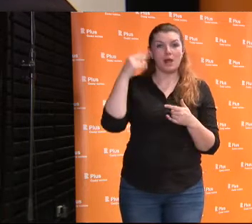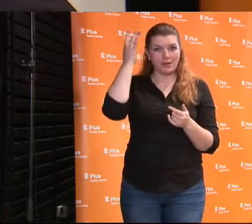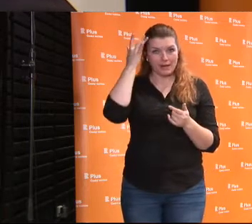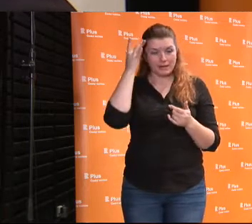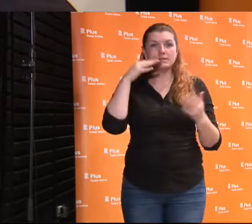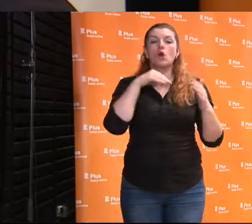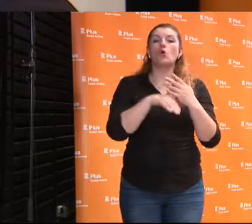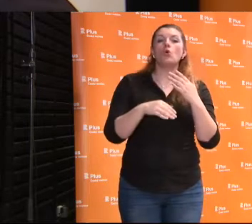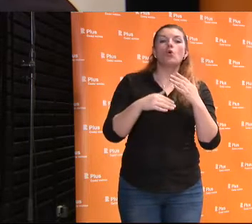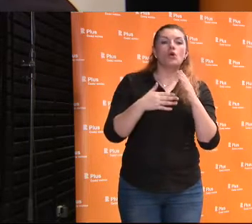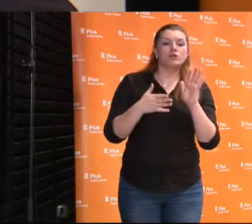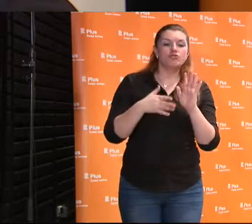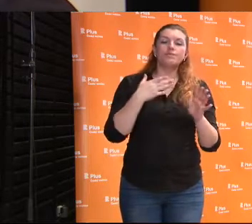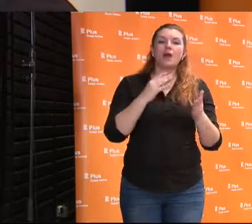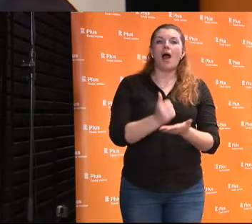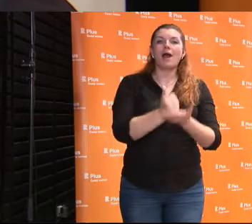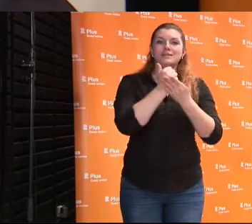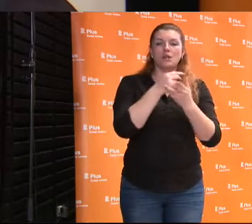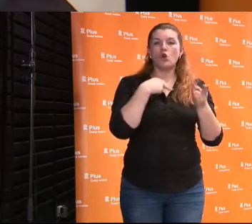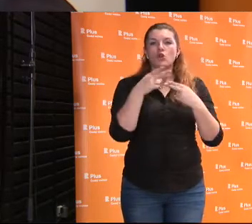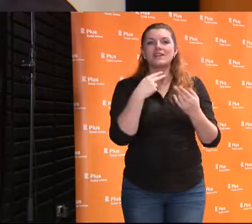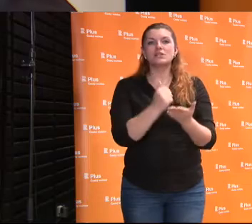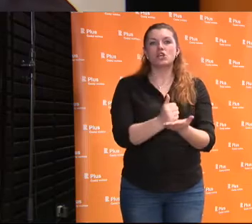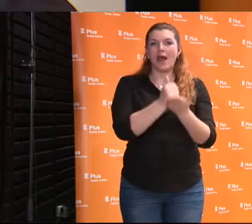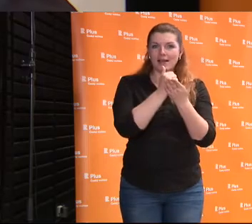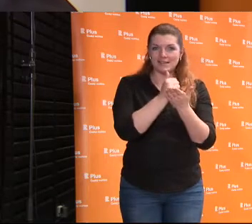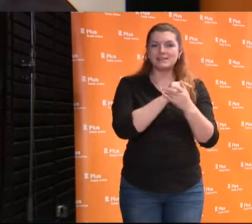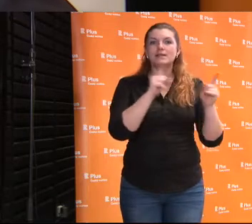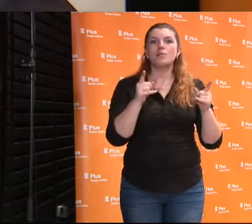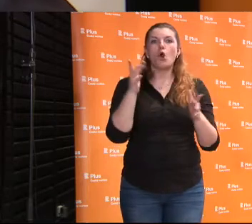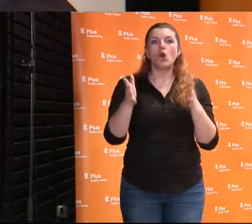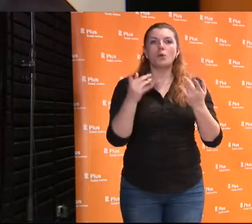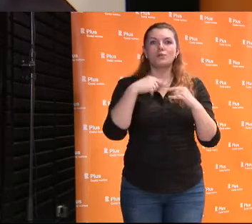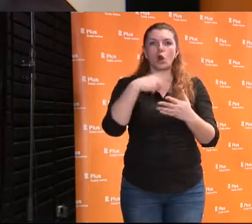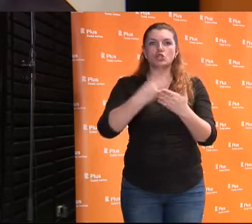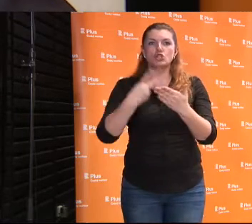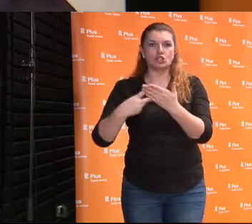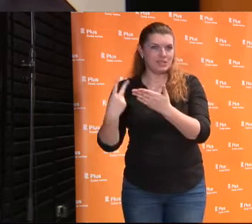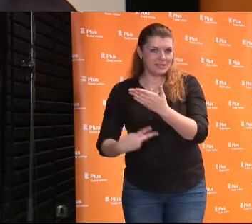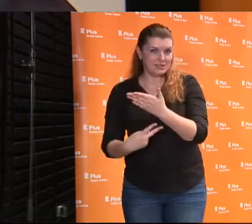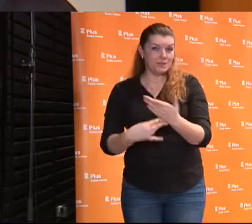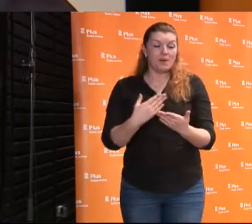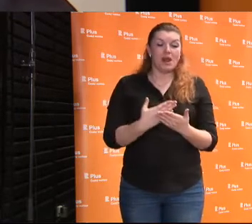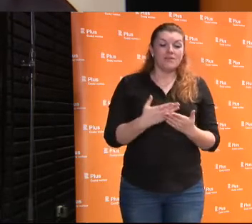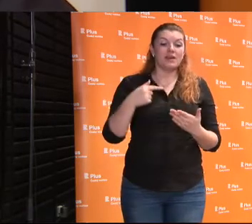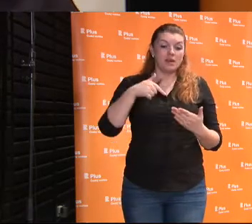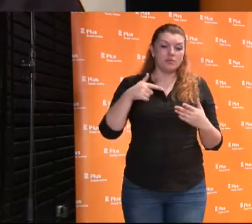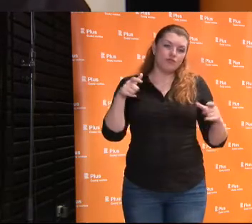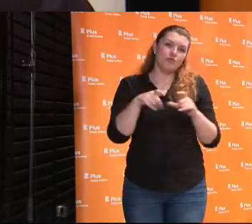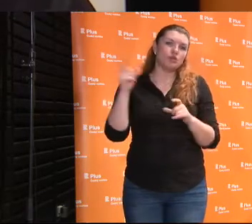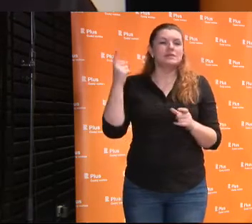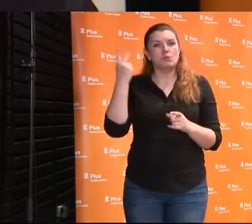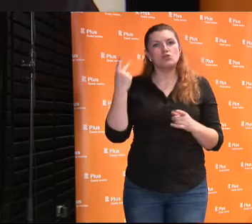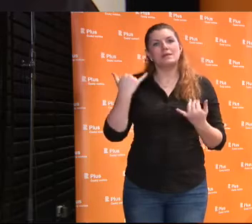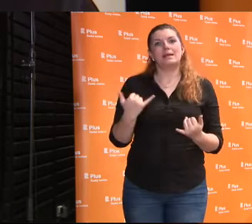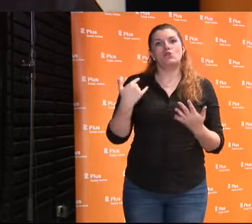jsou konverzační asistenti nebo takzvaní chatboti. A my jsme na svazu v souvislosti s nařízením ochraně